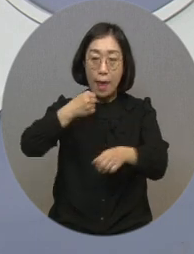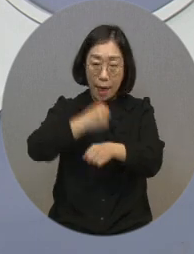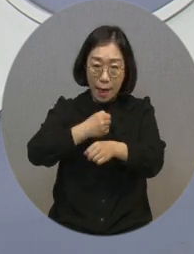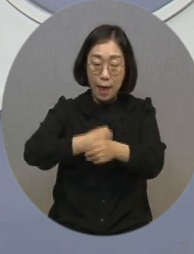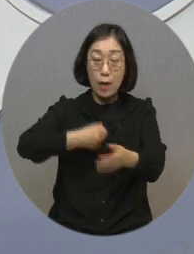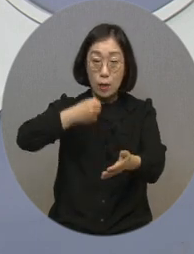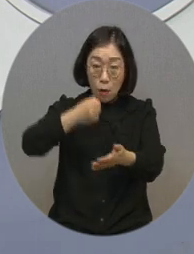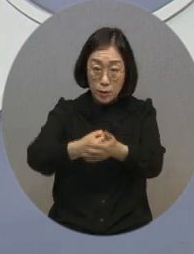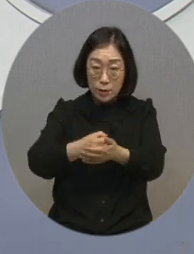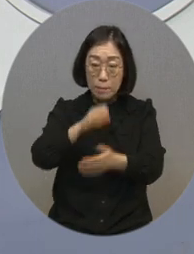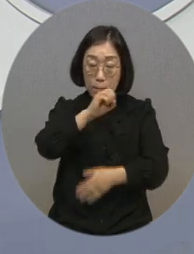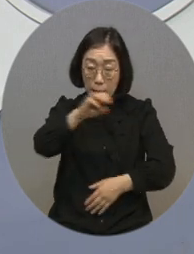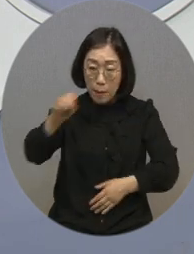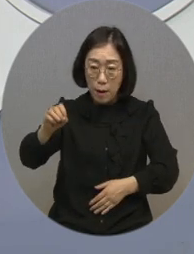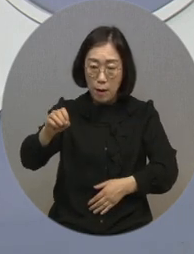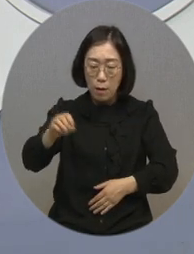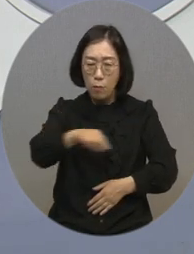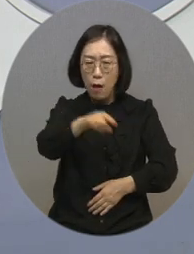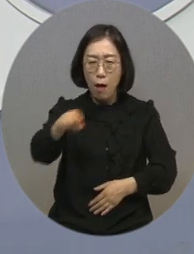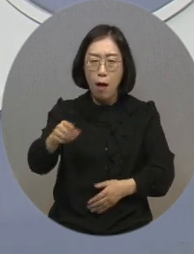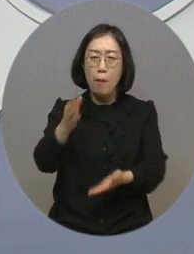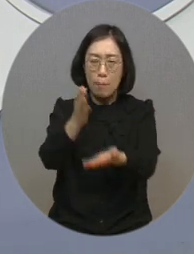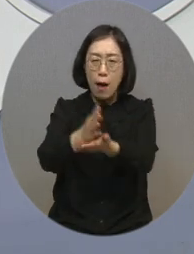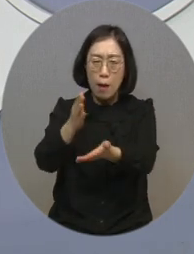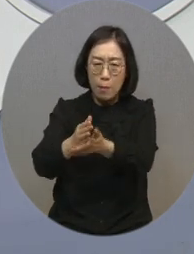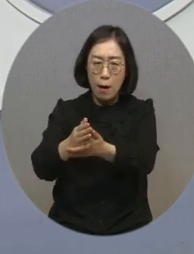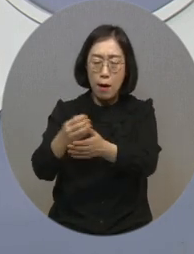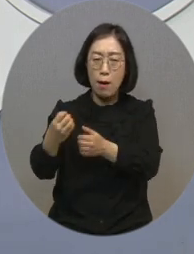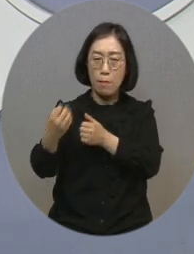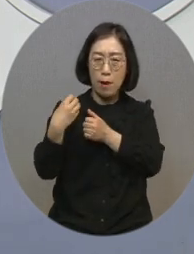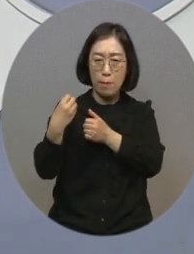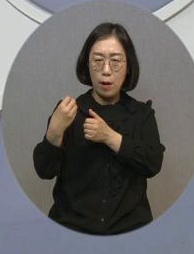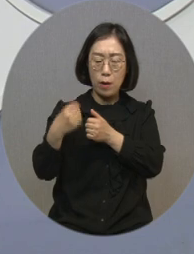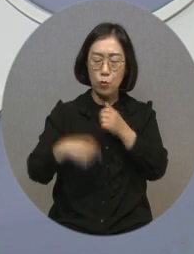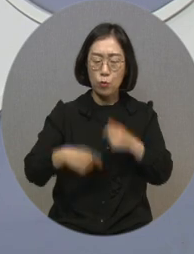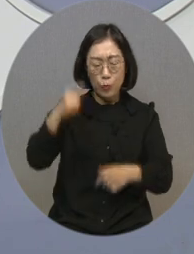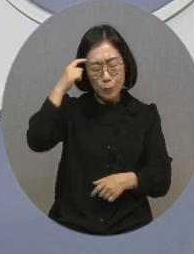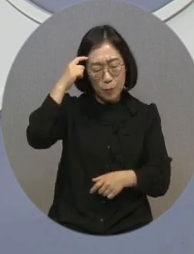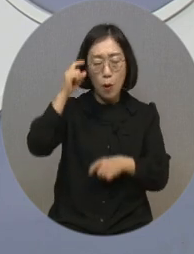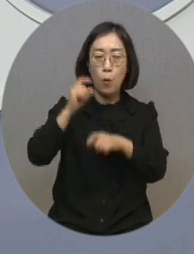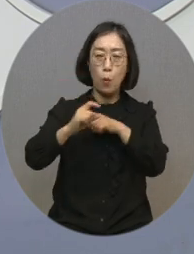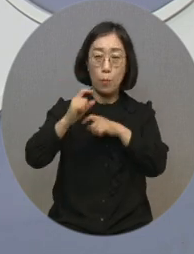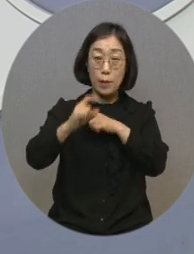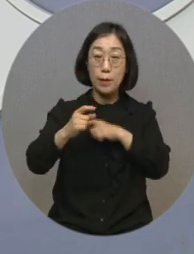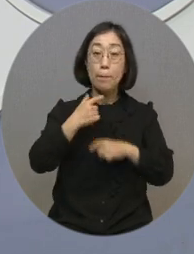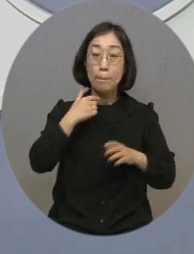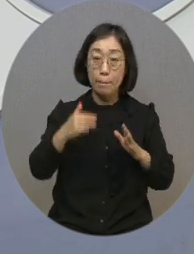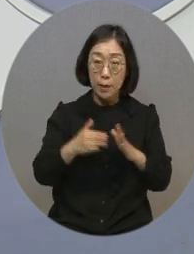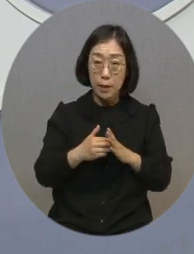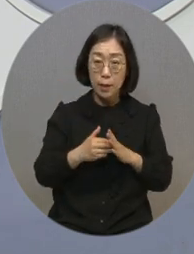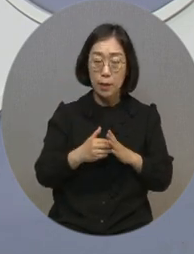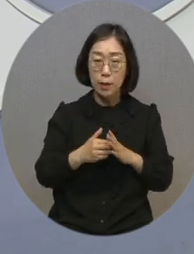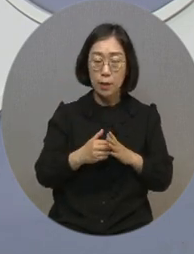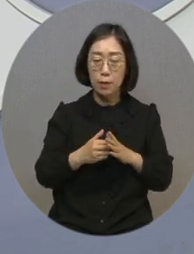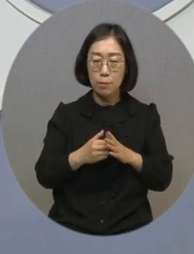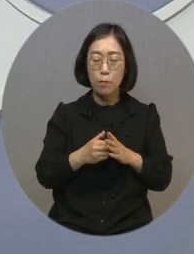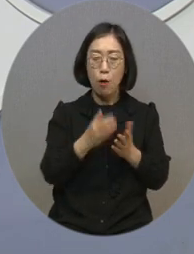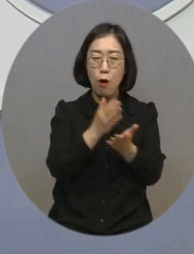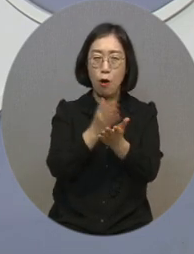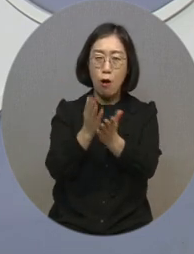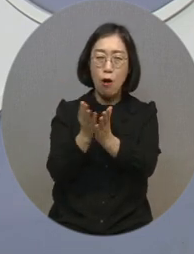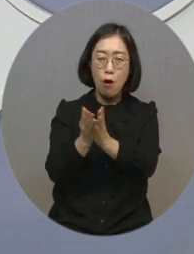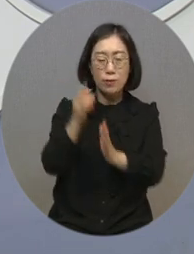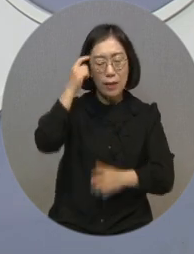때 만류하는 분들도 많이 있었습니다. 그리고 저도 이제 고민을 좀 했었고 여러 가지 이제 문제가